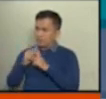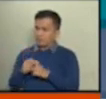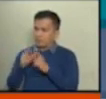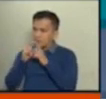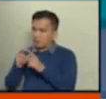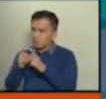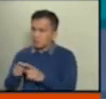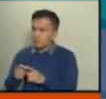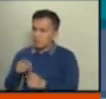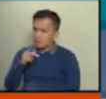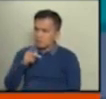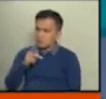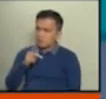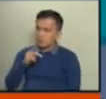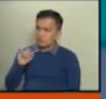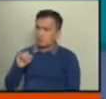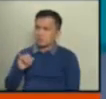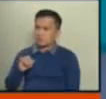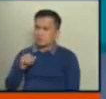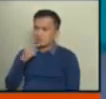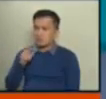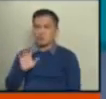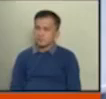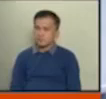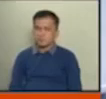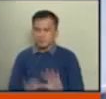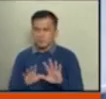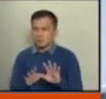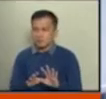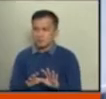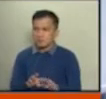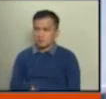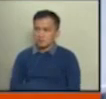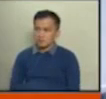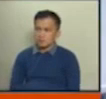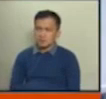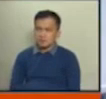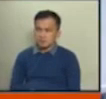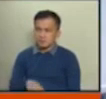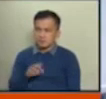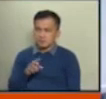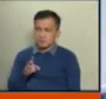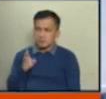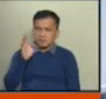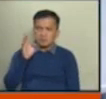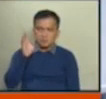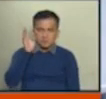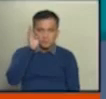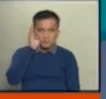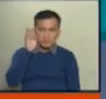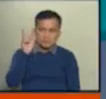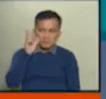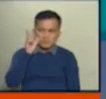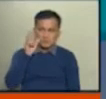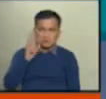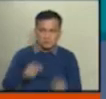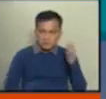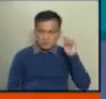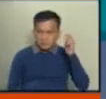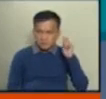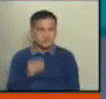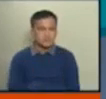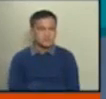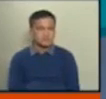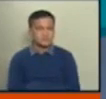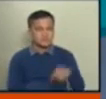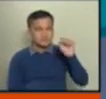po siya na, opo, opo, wow. Sorry, wag, iha. Okay, Mercy Lucas, tita ni Geraldine. Miss